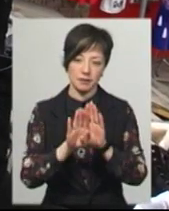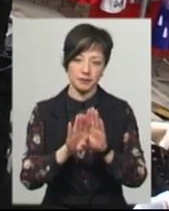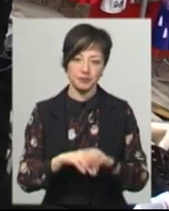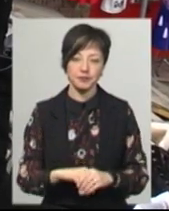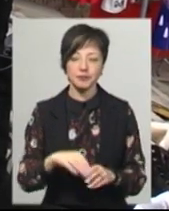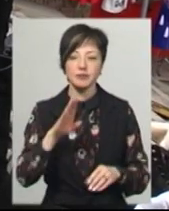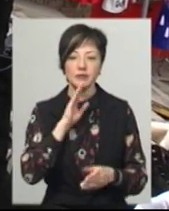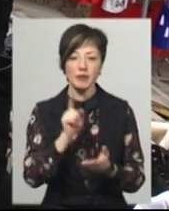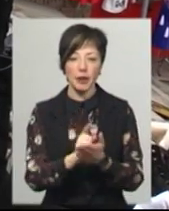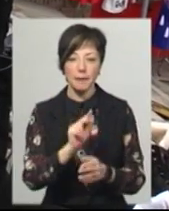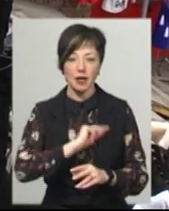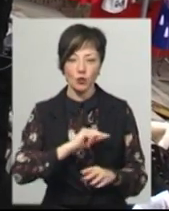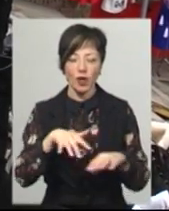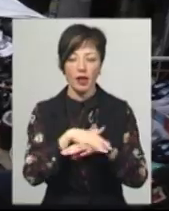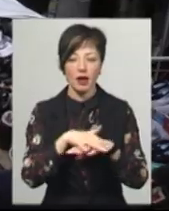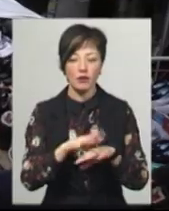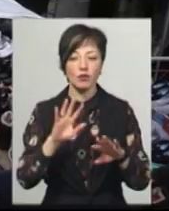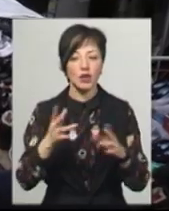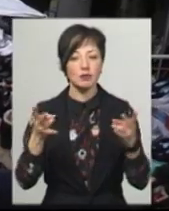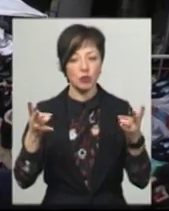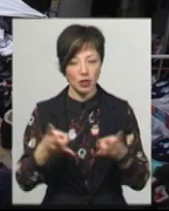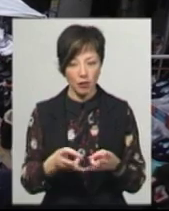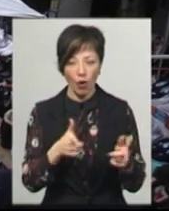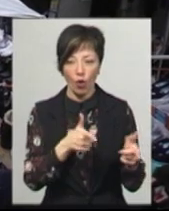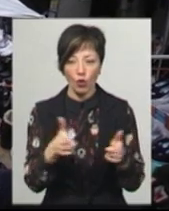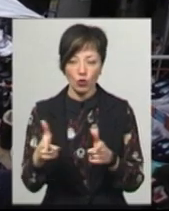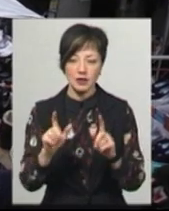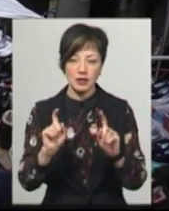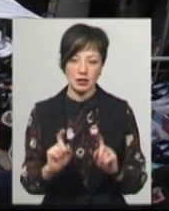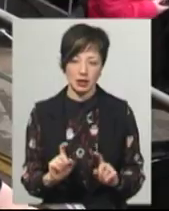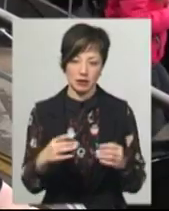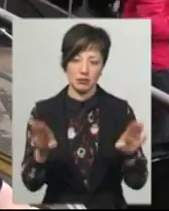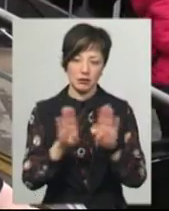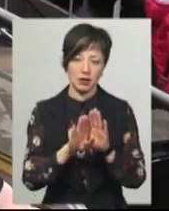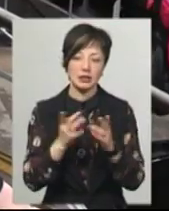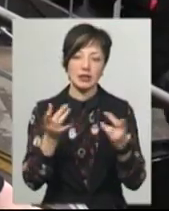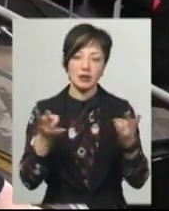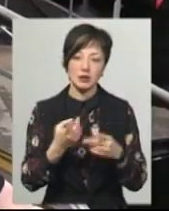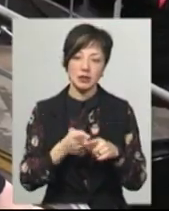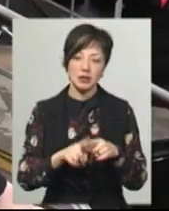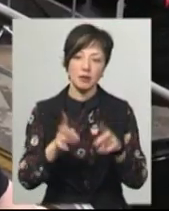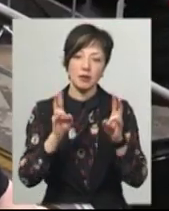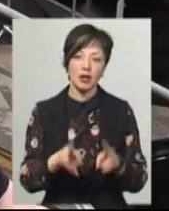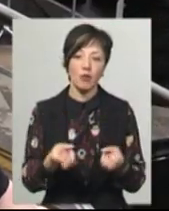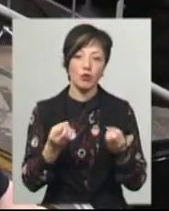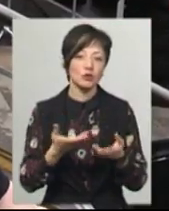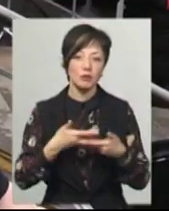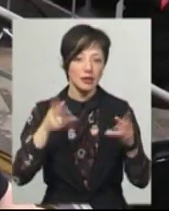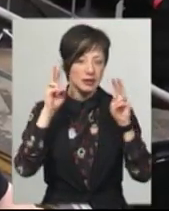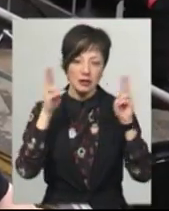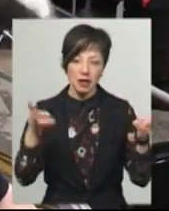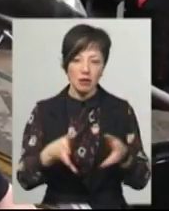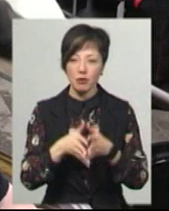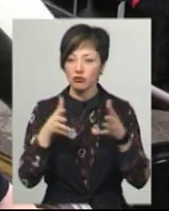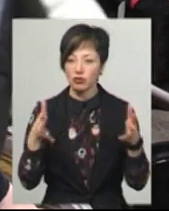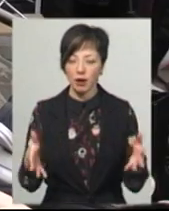пенсії, але працює на ринку. Каже, в разі потреби готова бути на карантині, скільки необхідно. це біда. Просто ми не знаємо масштабів